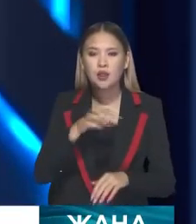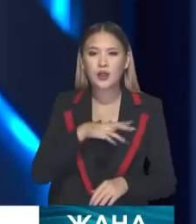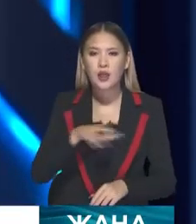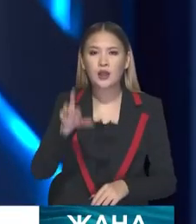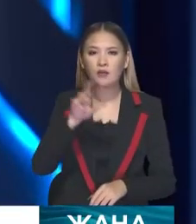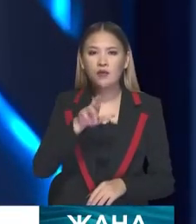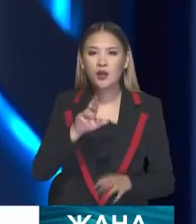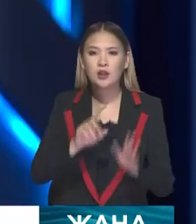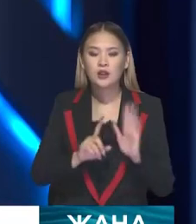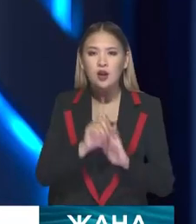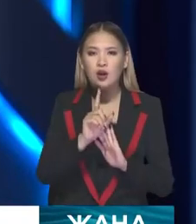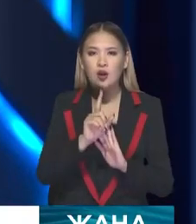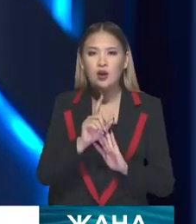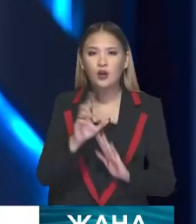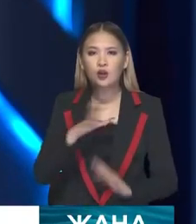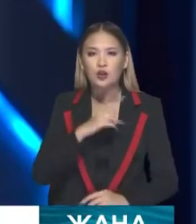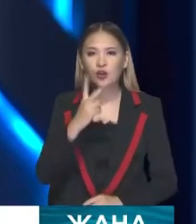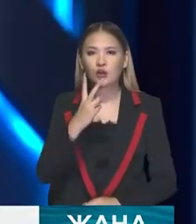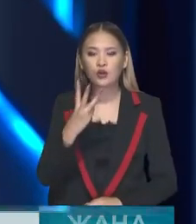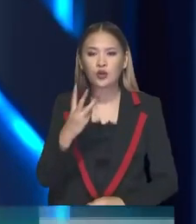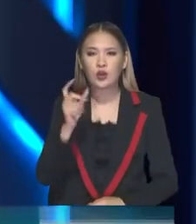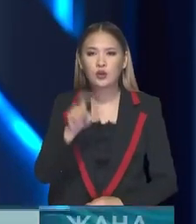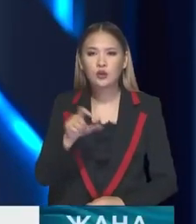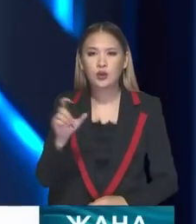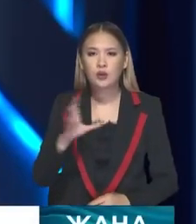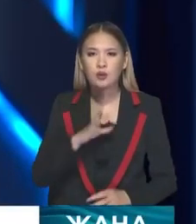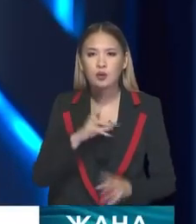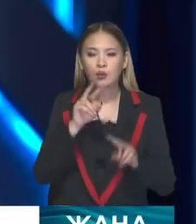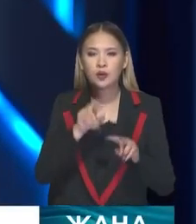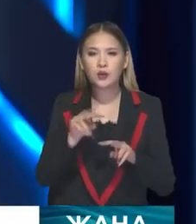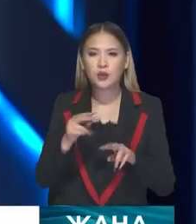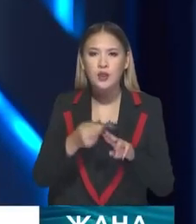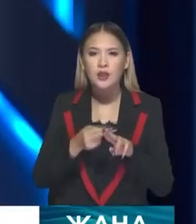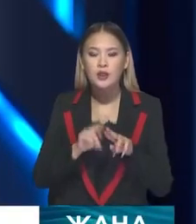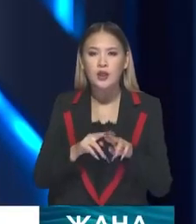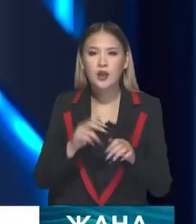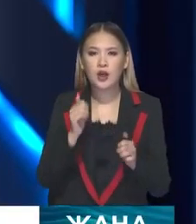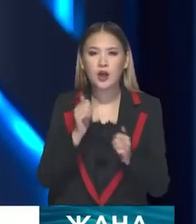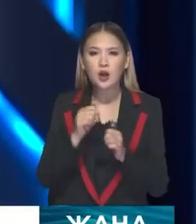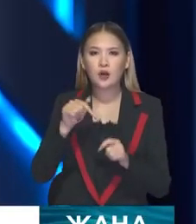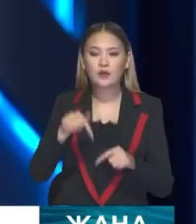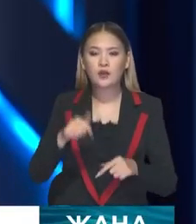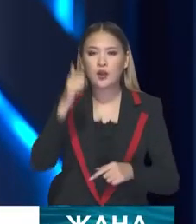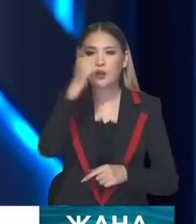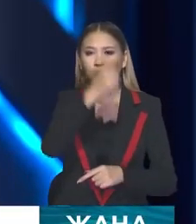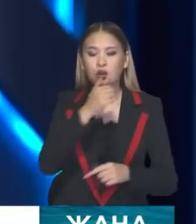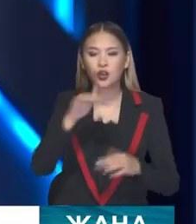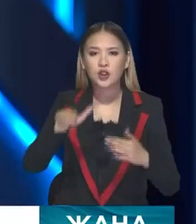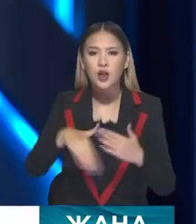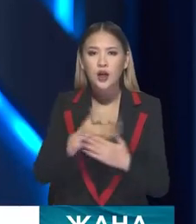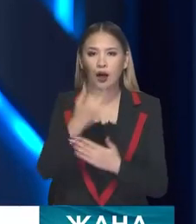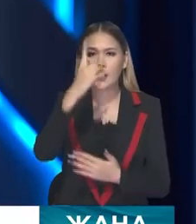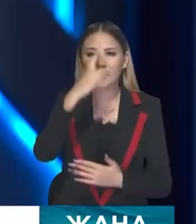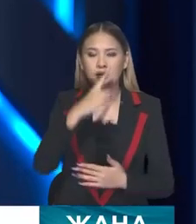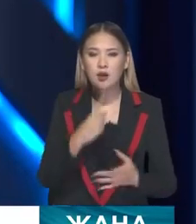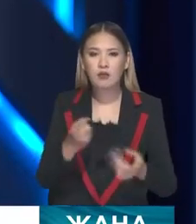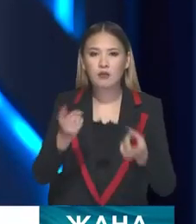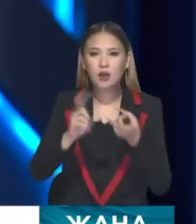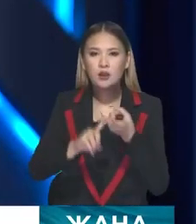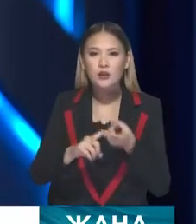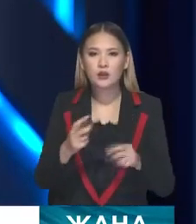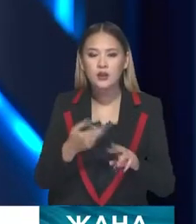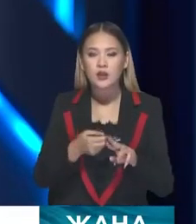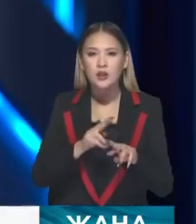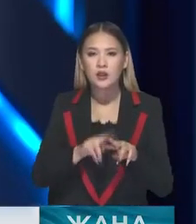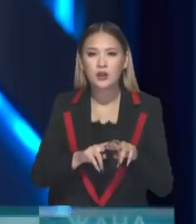дейінгі жағдайға дейін битумды 2-3 адам арқылы алып жүрді біздің мердігерлер. Биылғы жылдан бастап қазіргі жаңа Қазақстанға байланысты біздің